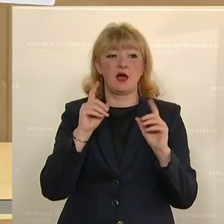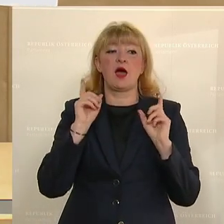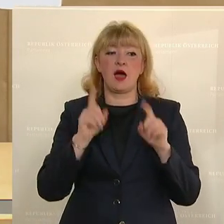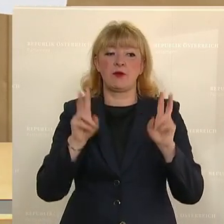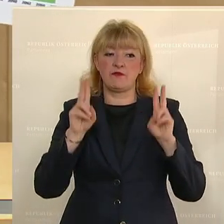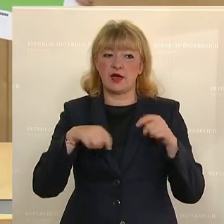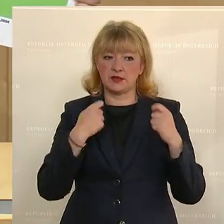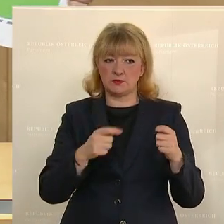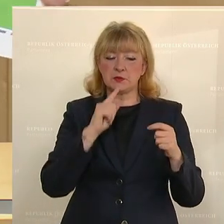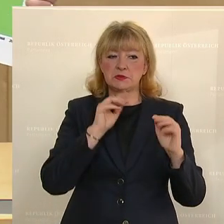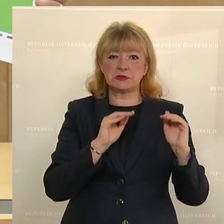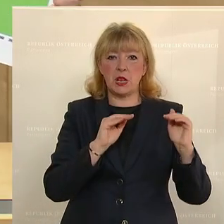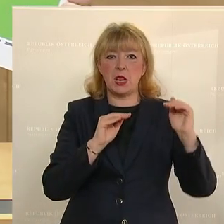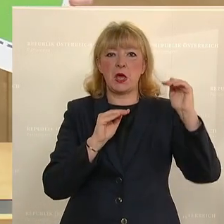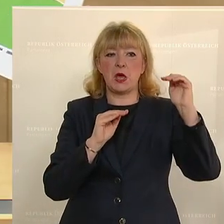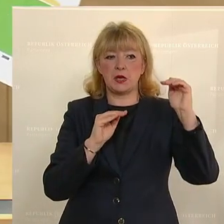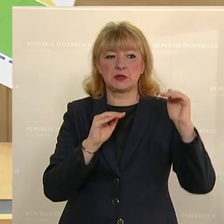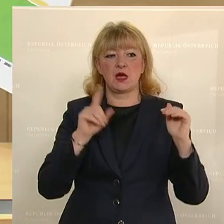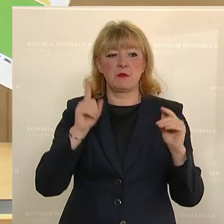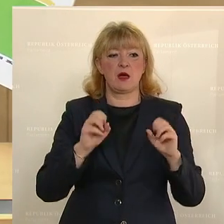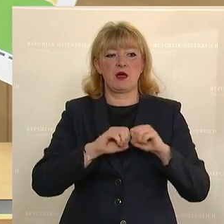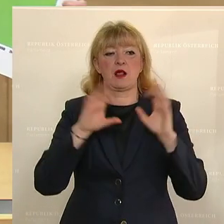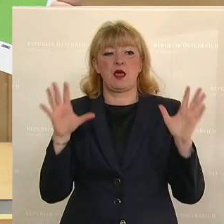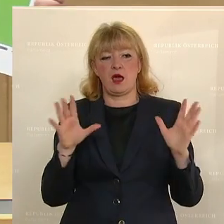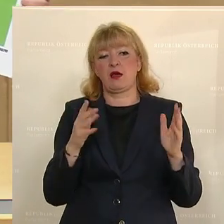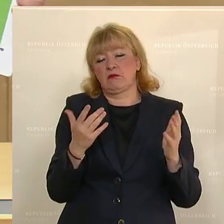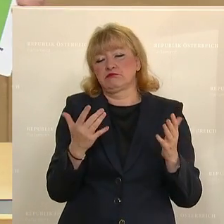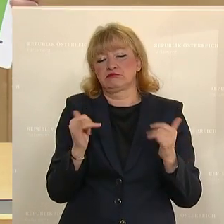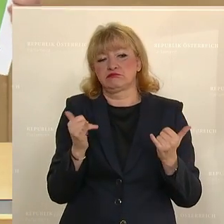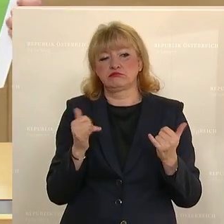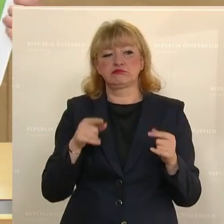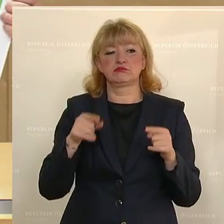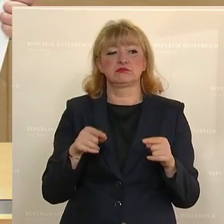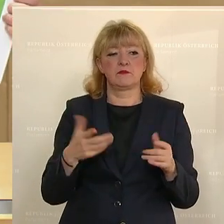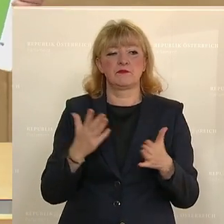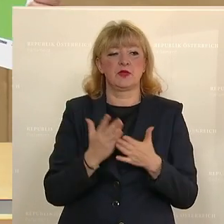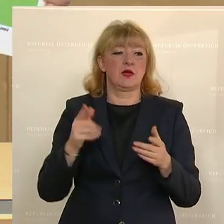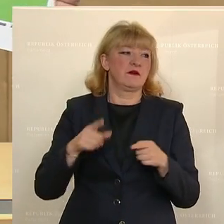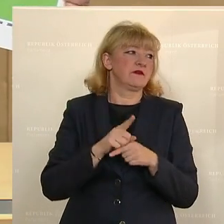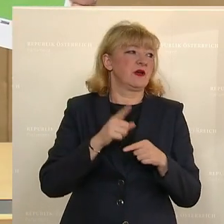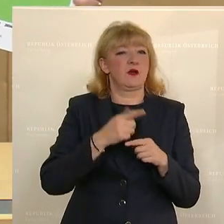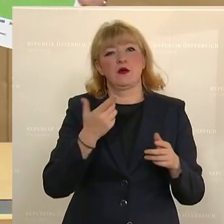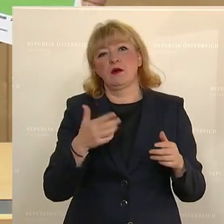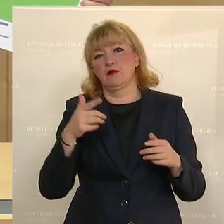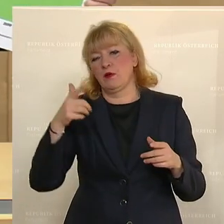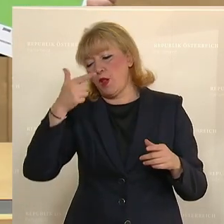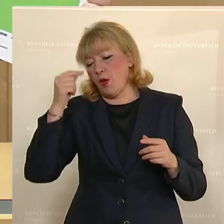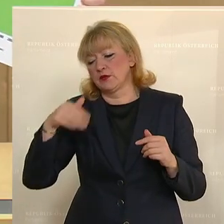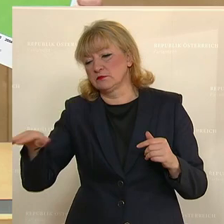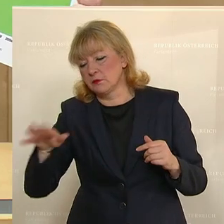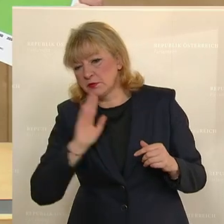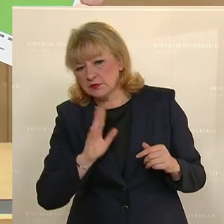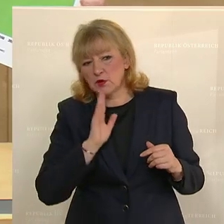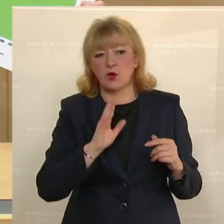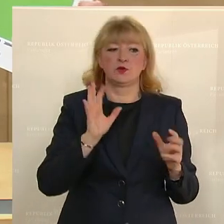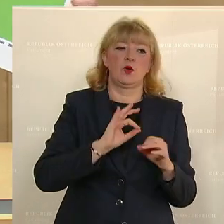gibt leichte Anstiege, sie sind aber relativ klar und einfach zu erklären. Das hat demografische Gründe, die Boomer gehen in Pension, wir